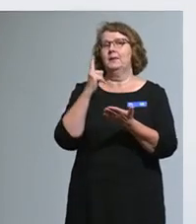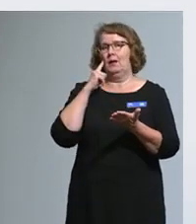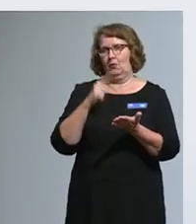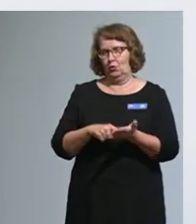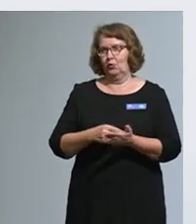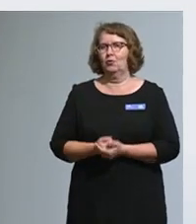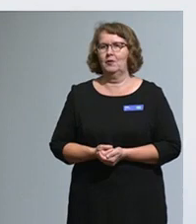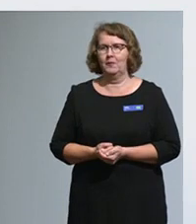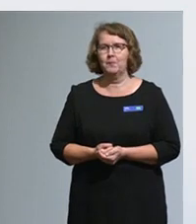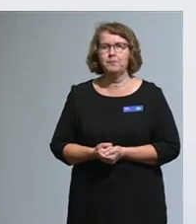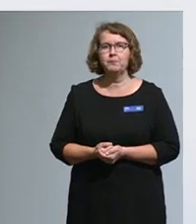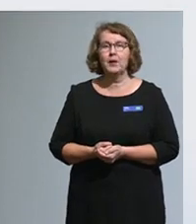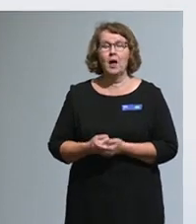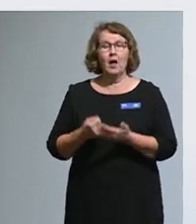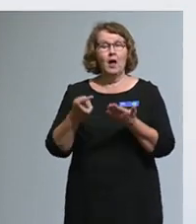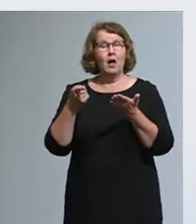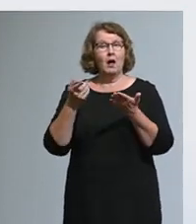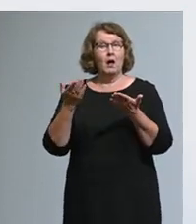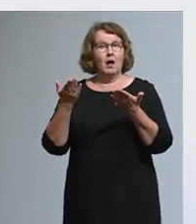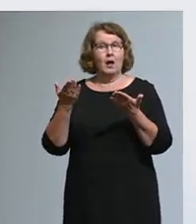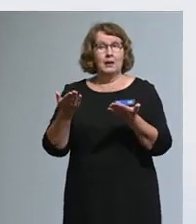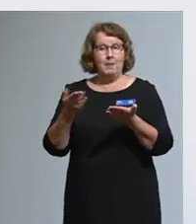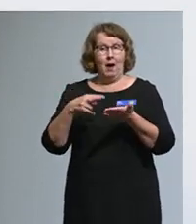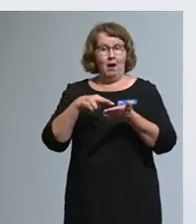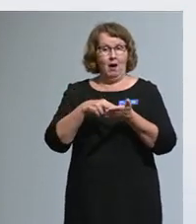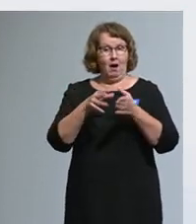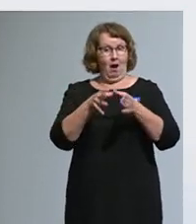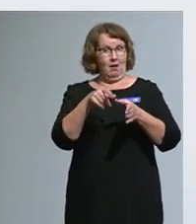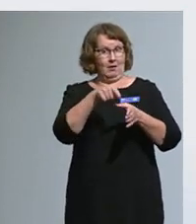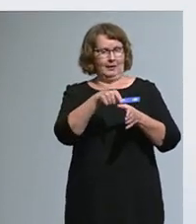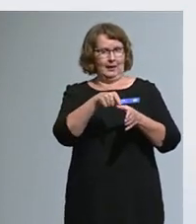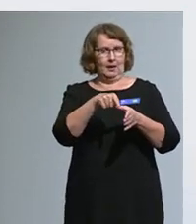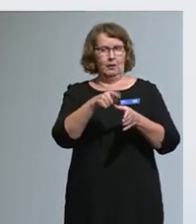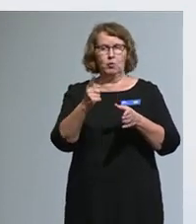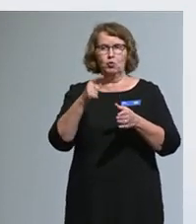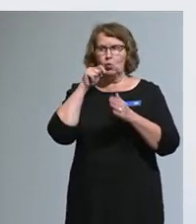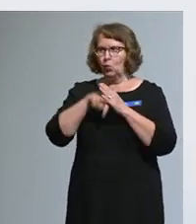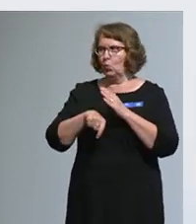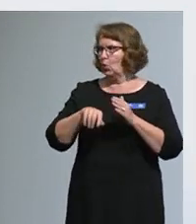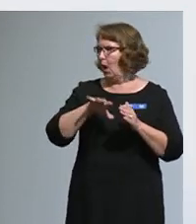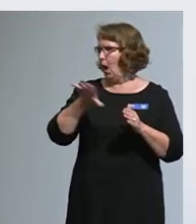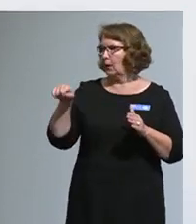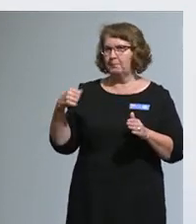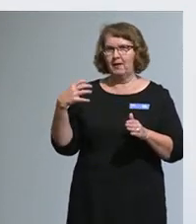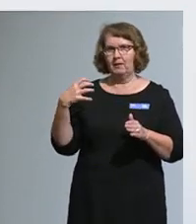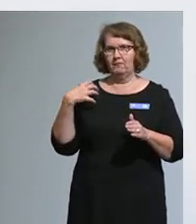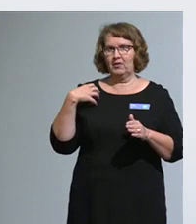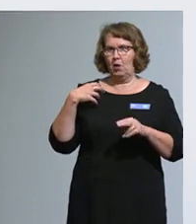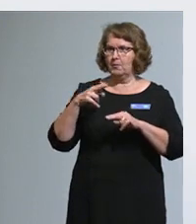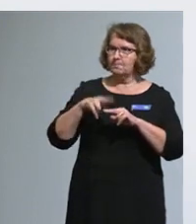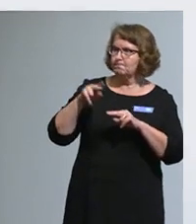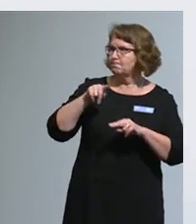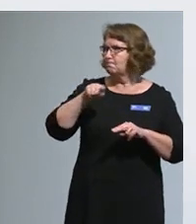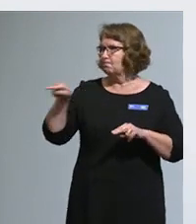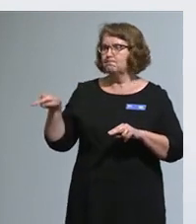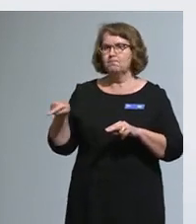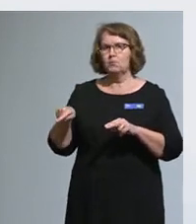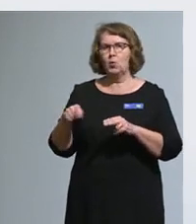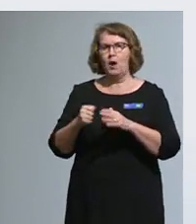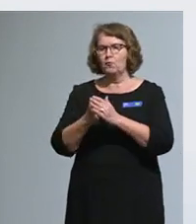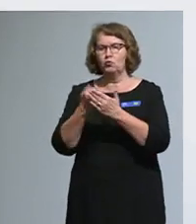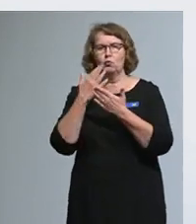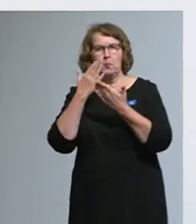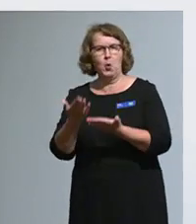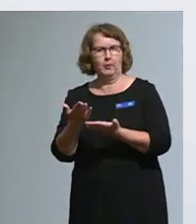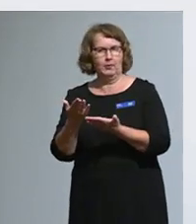Se koskettaa tämä hanke myöskin kaikkia viranomaisia, jotka erilaisia avustuksia sitten myöntää. No,